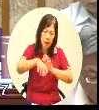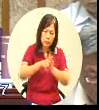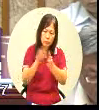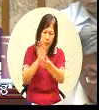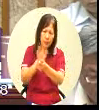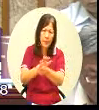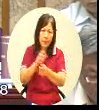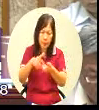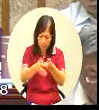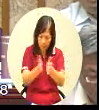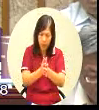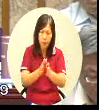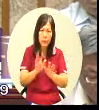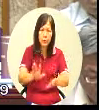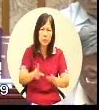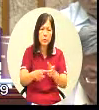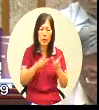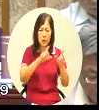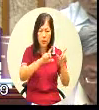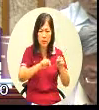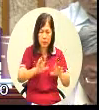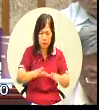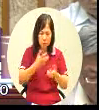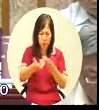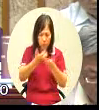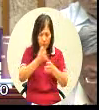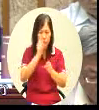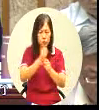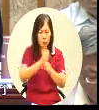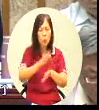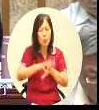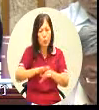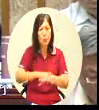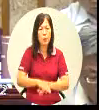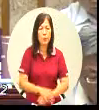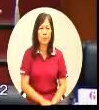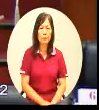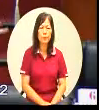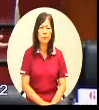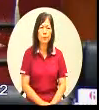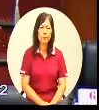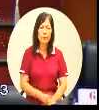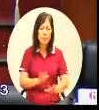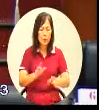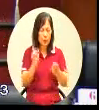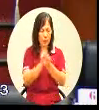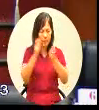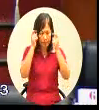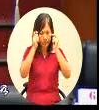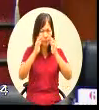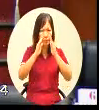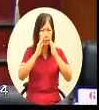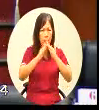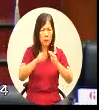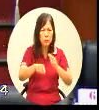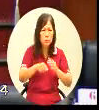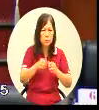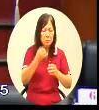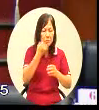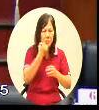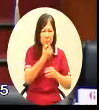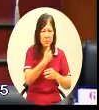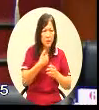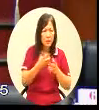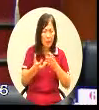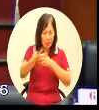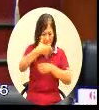部分，可能照目前的现有的一些分工去做处理。 那你对目前高雄市有可能纳入